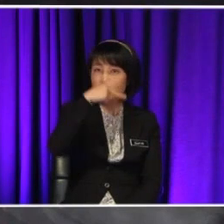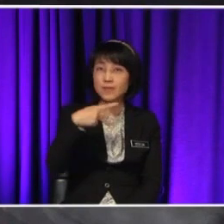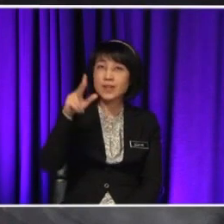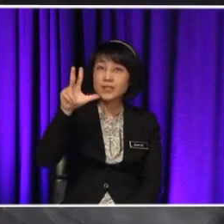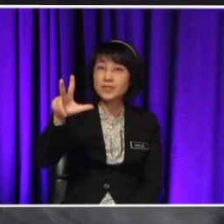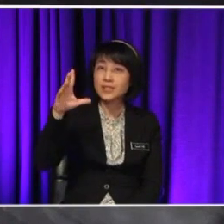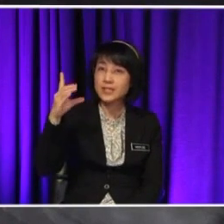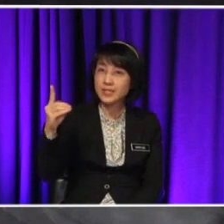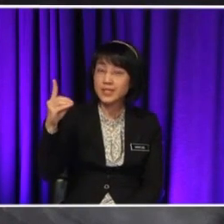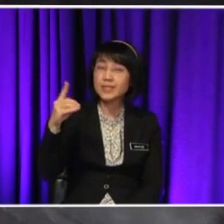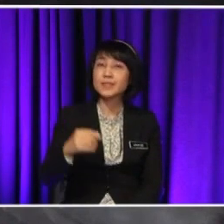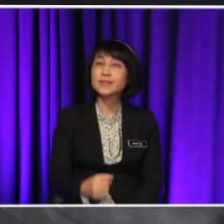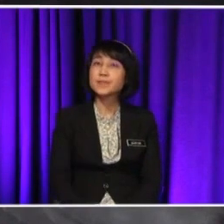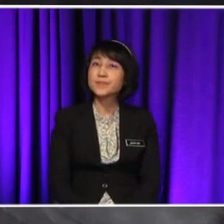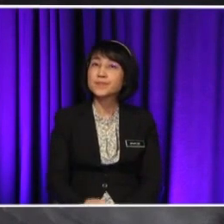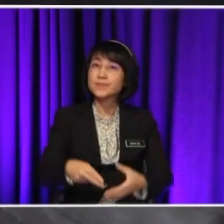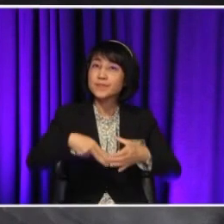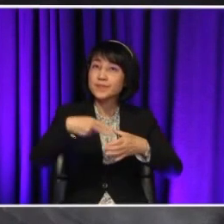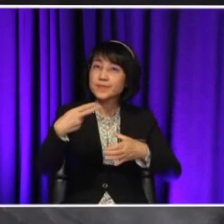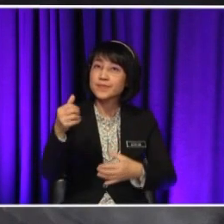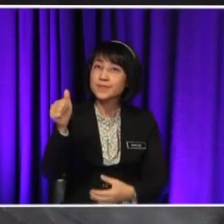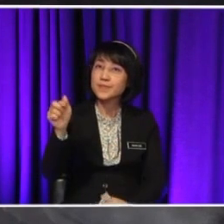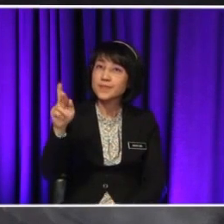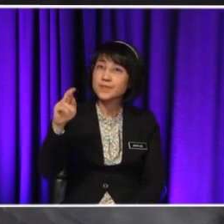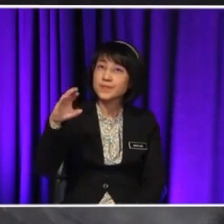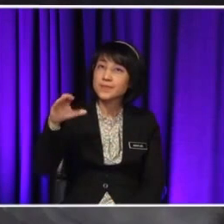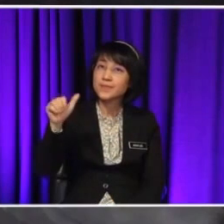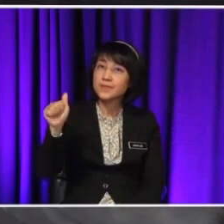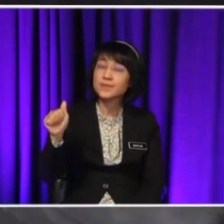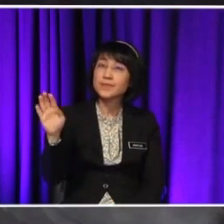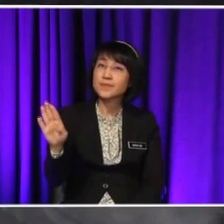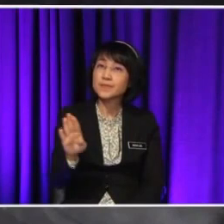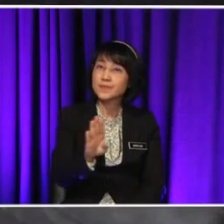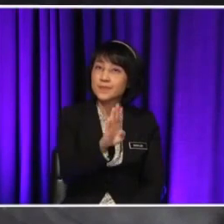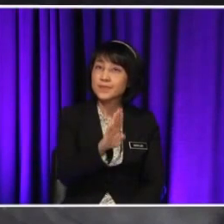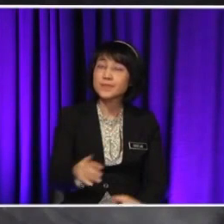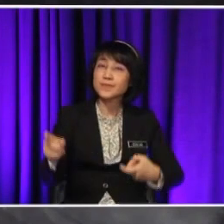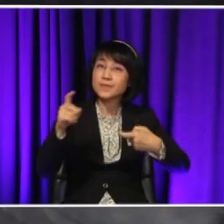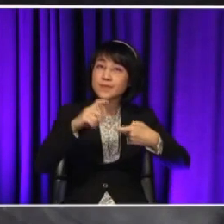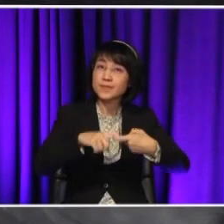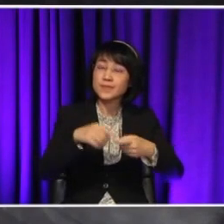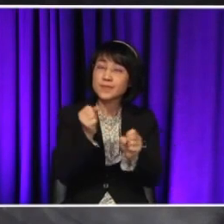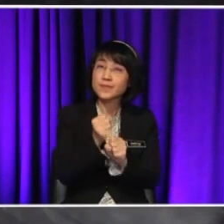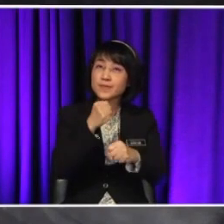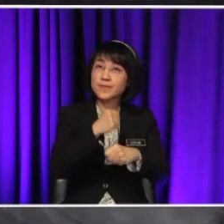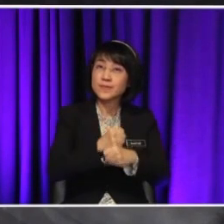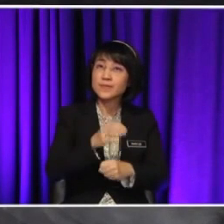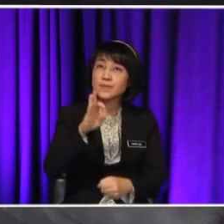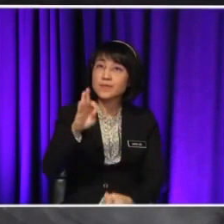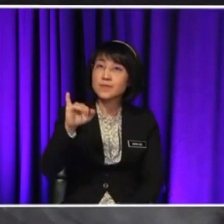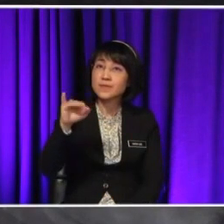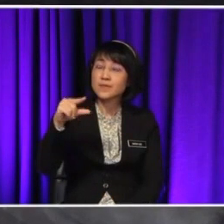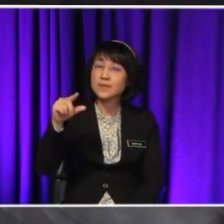3 dimensi. Okey, penghasilan arca barat sering dikaitkan dengan bentuk figura manusia. Yang ini kita kena tahu. Okey,